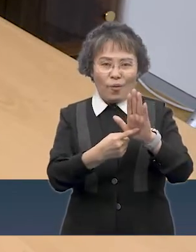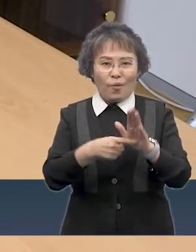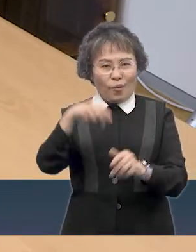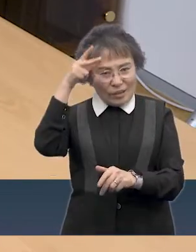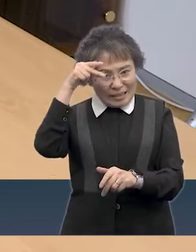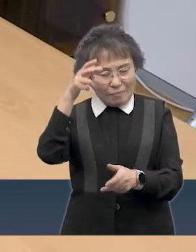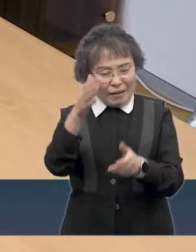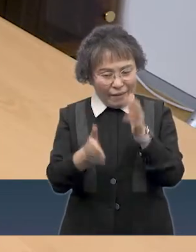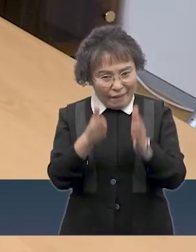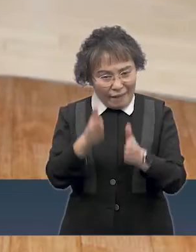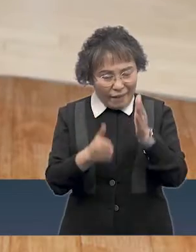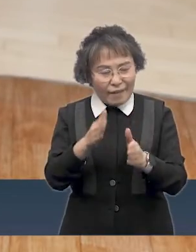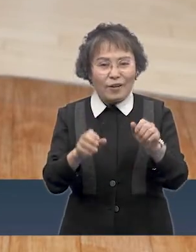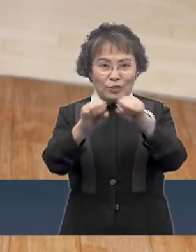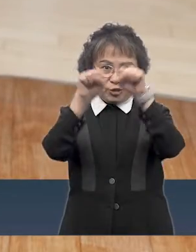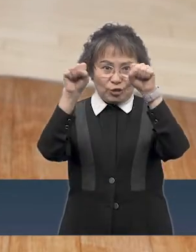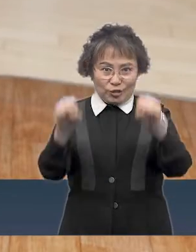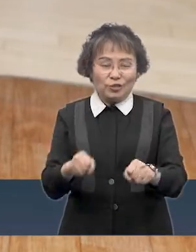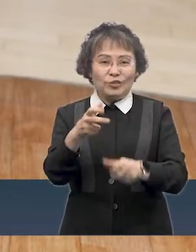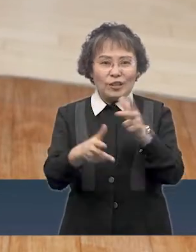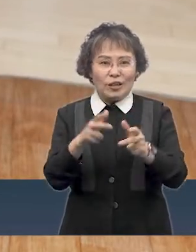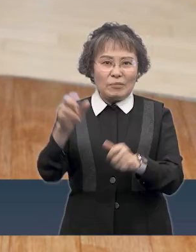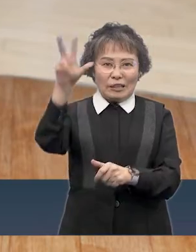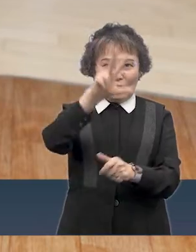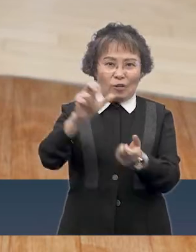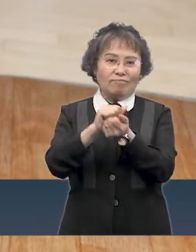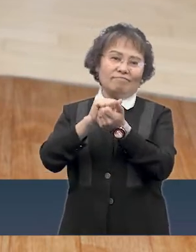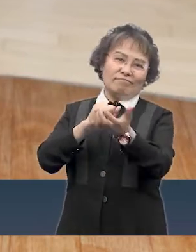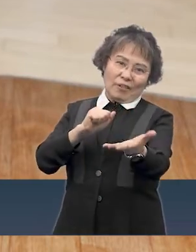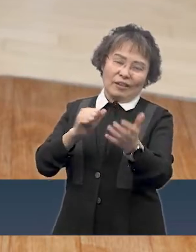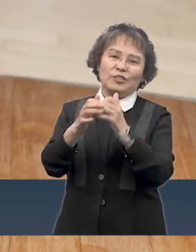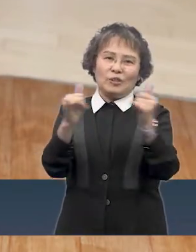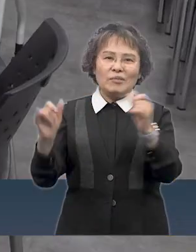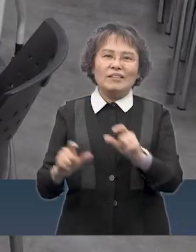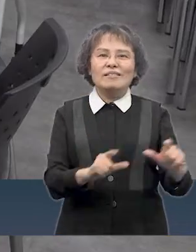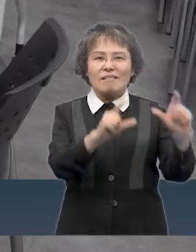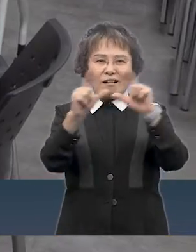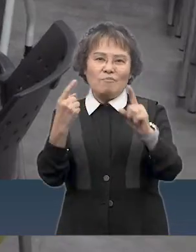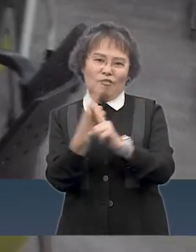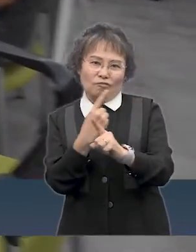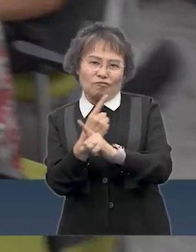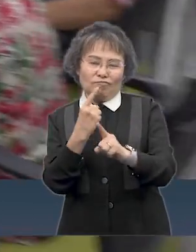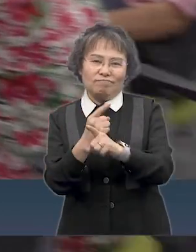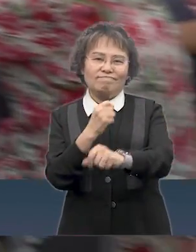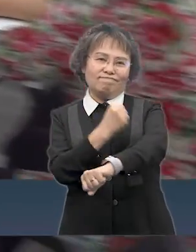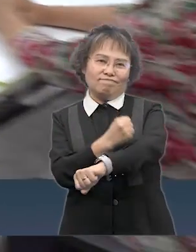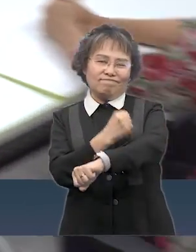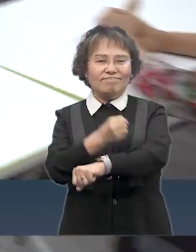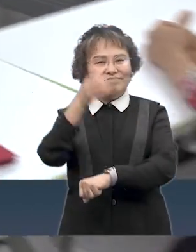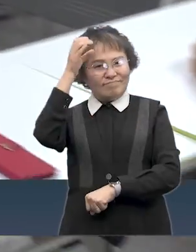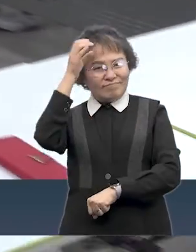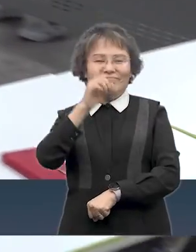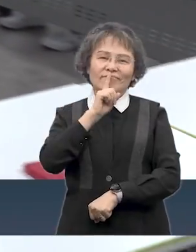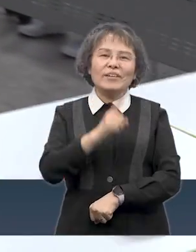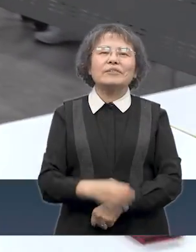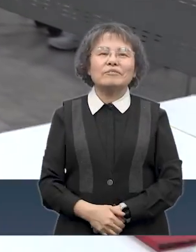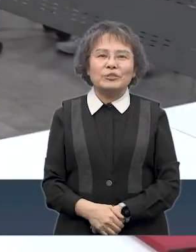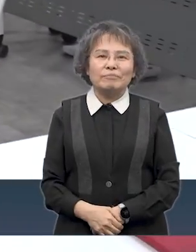홈플랫폼 구축사업이 전국적으로 확산돼 주민들의 삶의 질 개선에 기여하길 바란다고 전했습니다